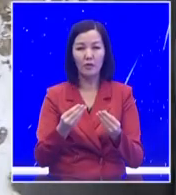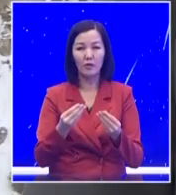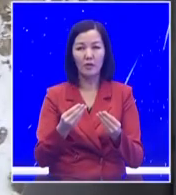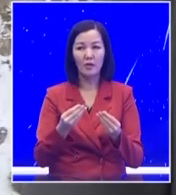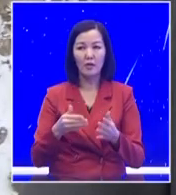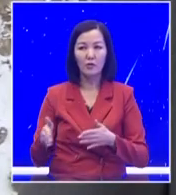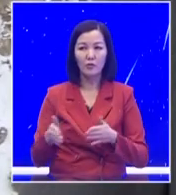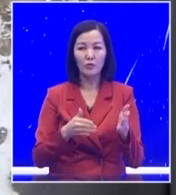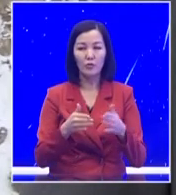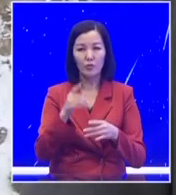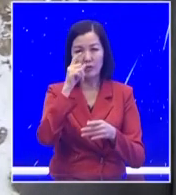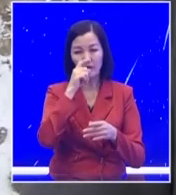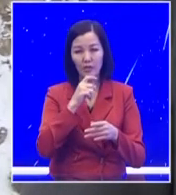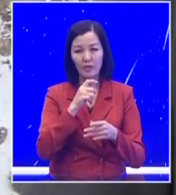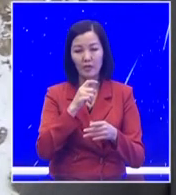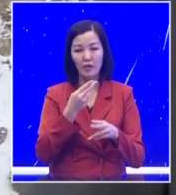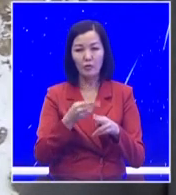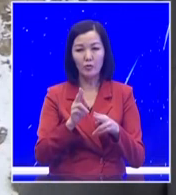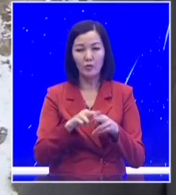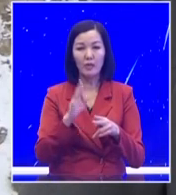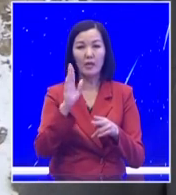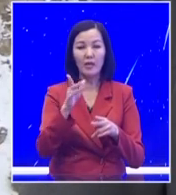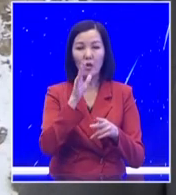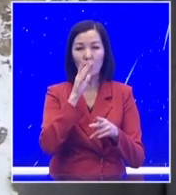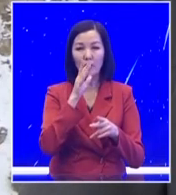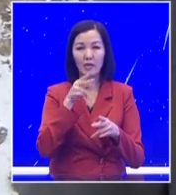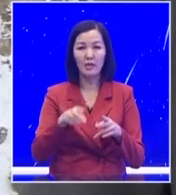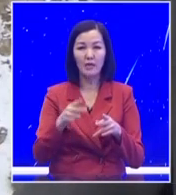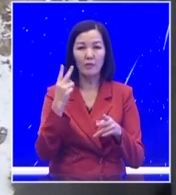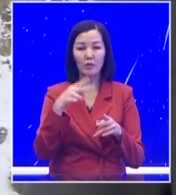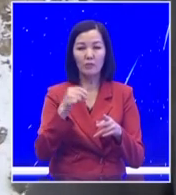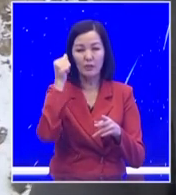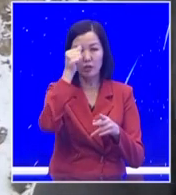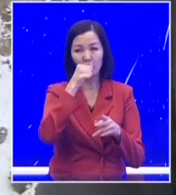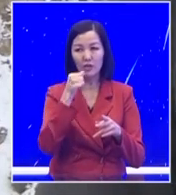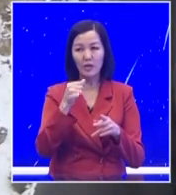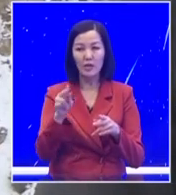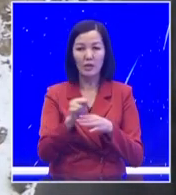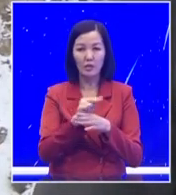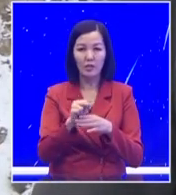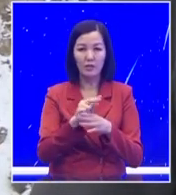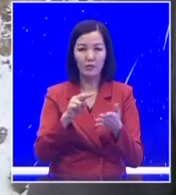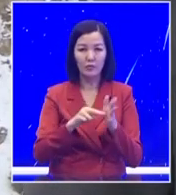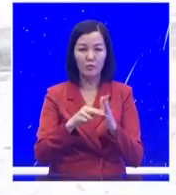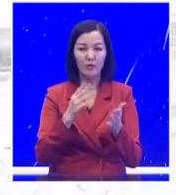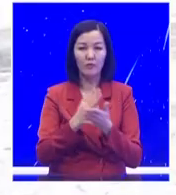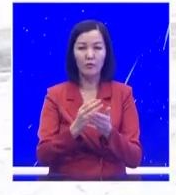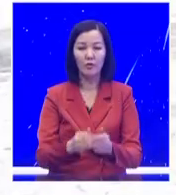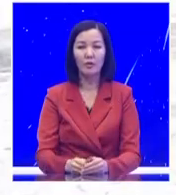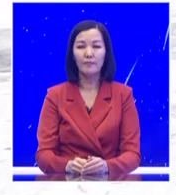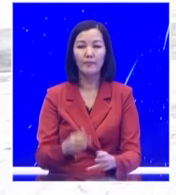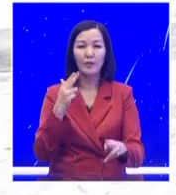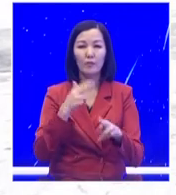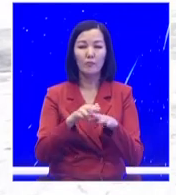жол жағдайы нашар. Алдағы уақытта 2020 жылы жасалу жоспарланып отыр. Мұз